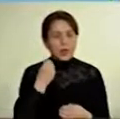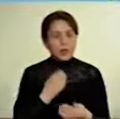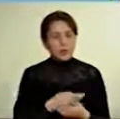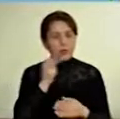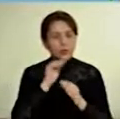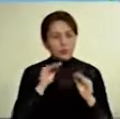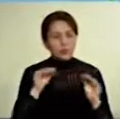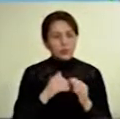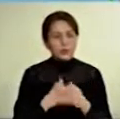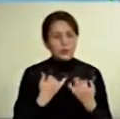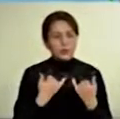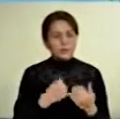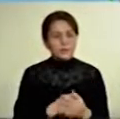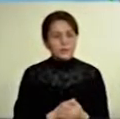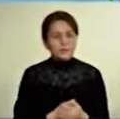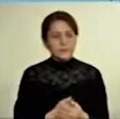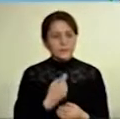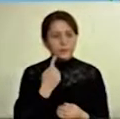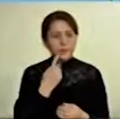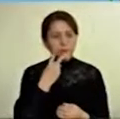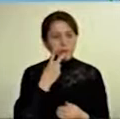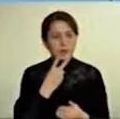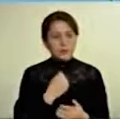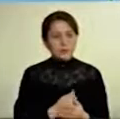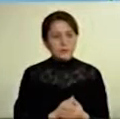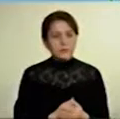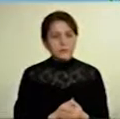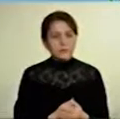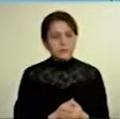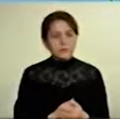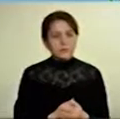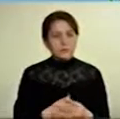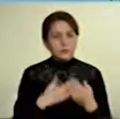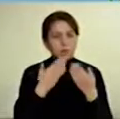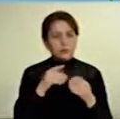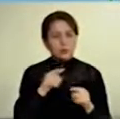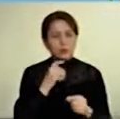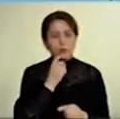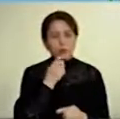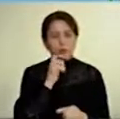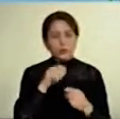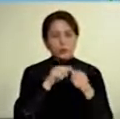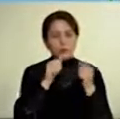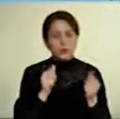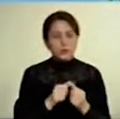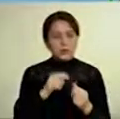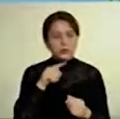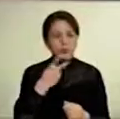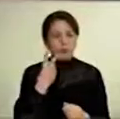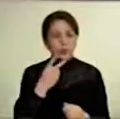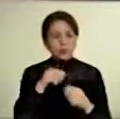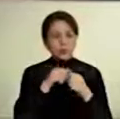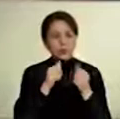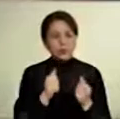o'quvchilar, endi bir narsaga e'tibor qilishimiz kerak ekan. Mana bu murakkab shaklimiz mana shu ikkita shaklni